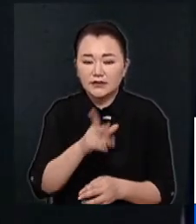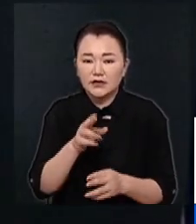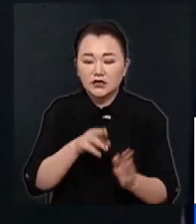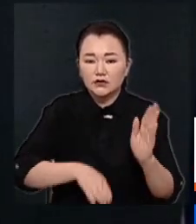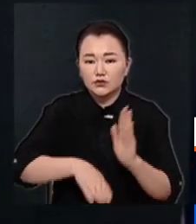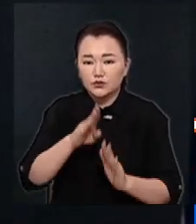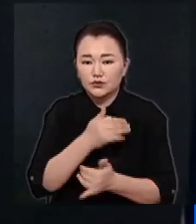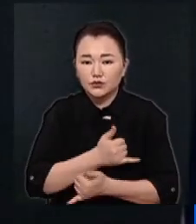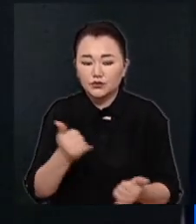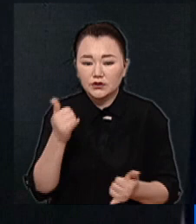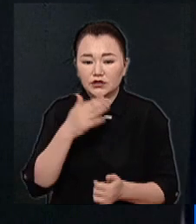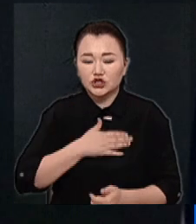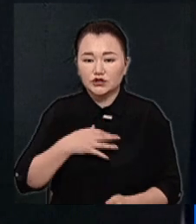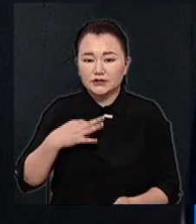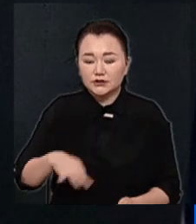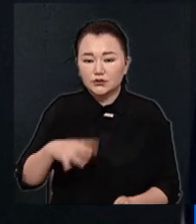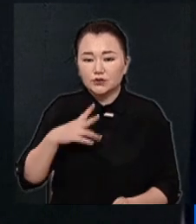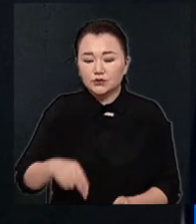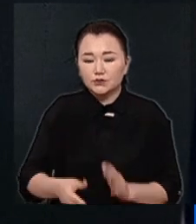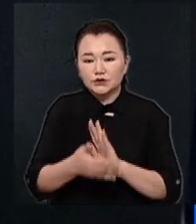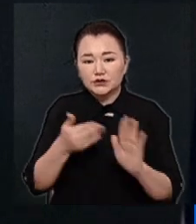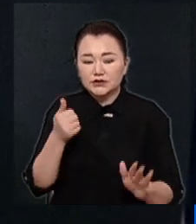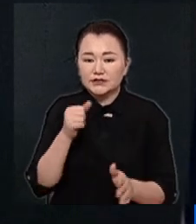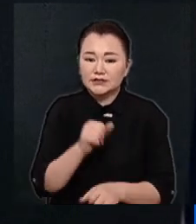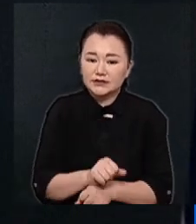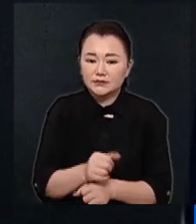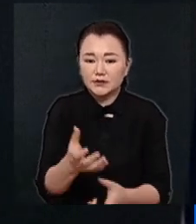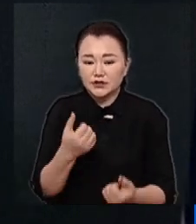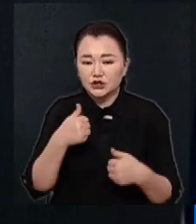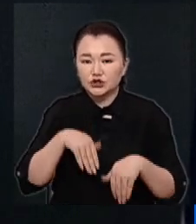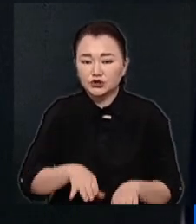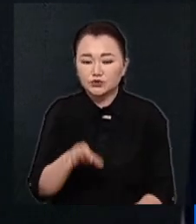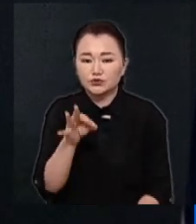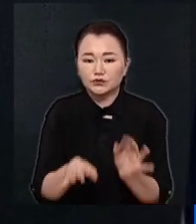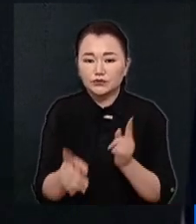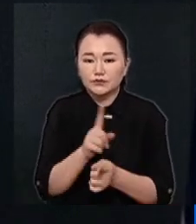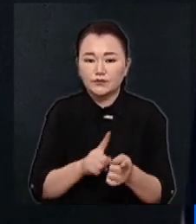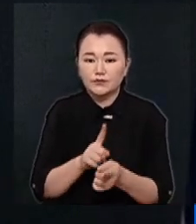благополучия граждан, наших сыновей и дочерей, призываю немедленно остановить принятие судебной реформы.